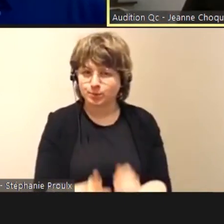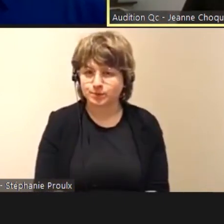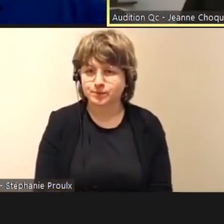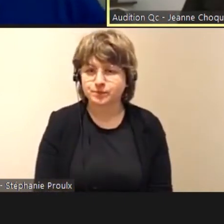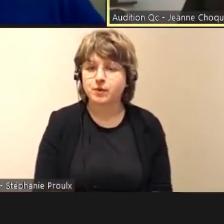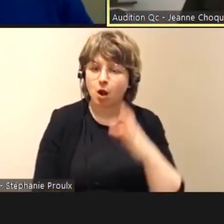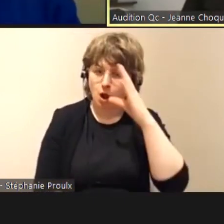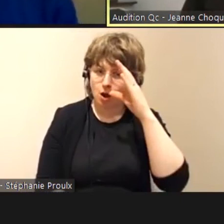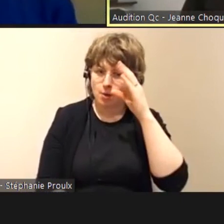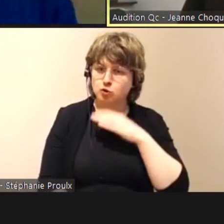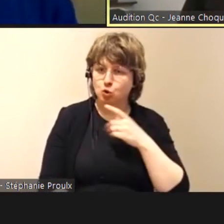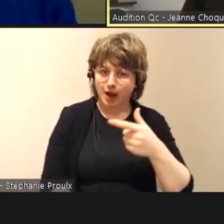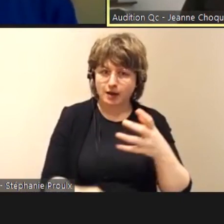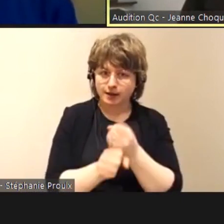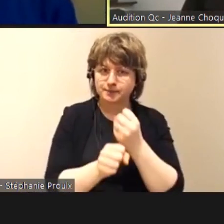Oui, M. Gagné.